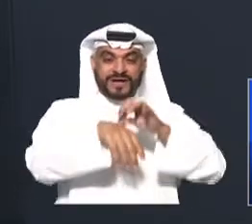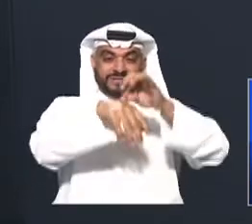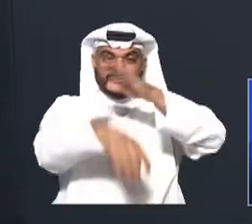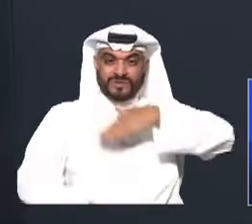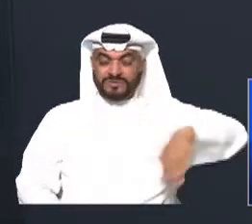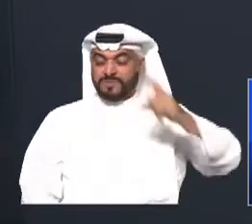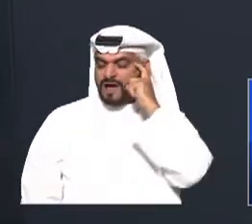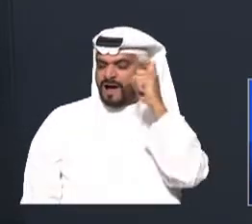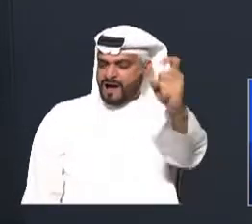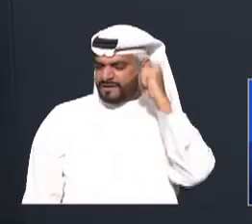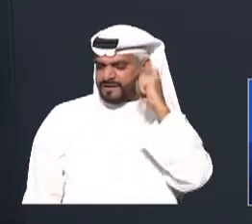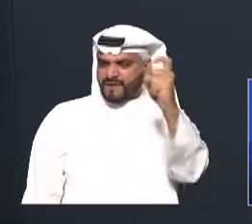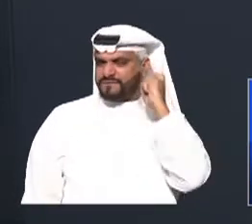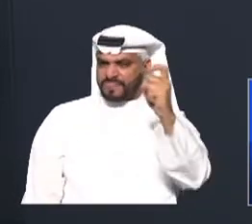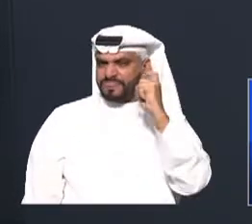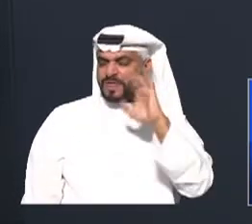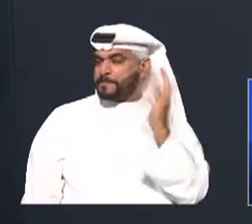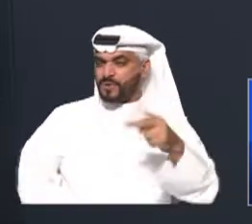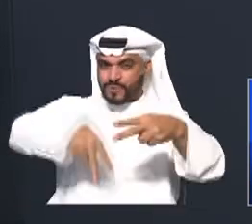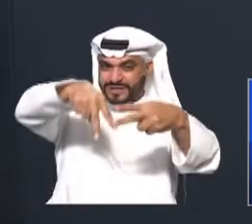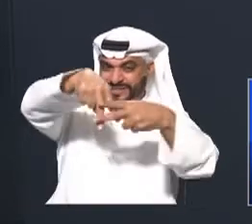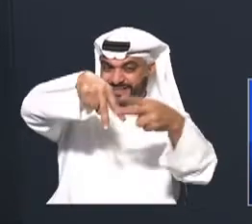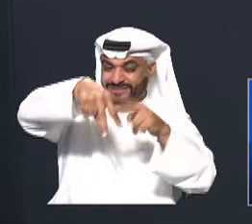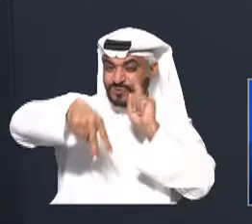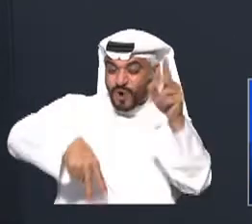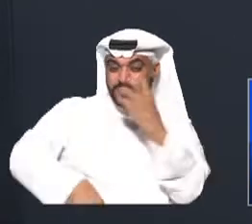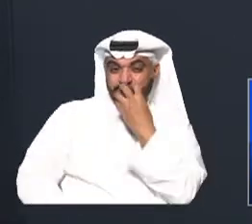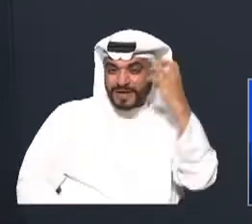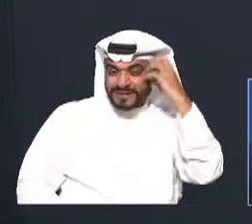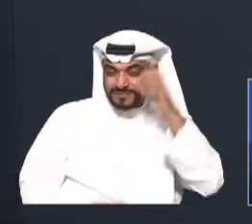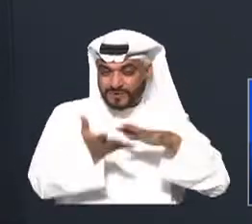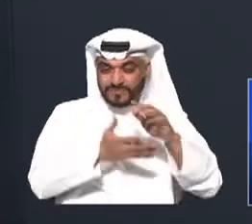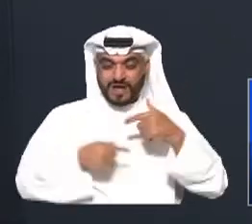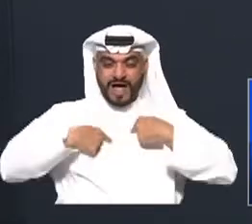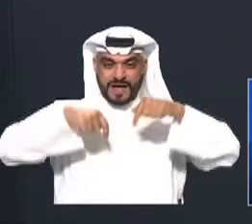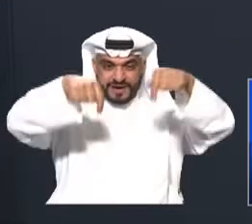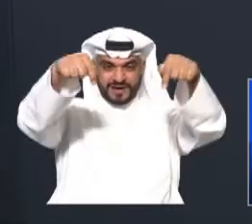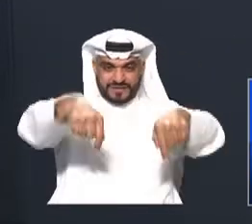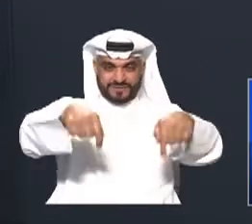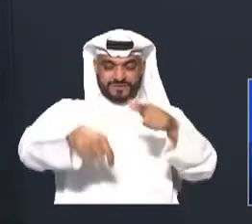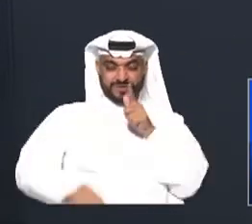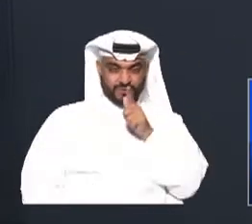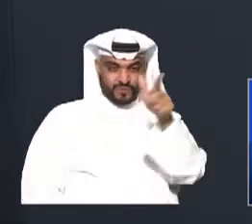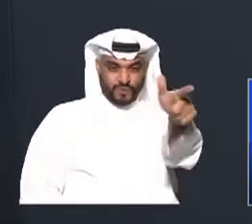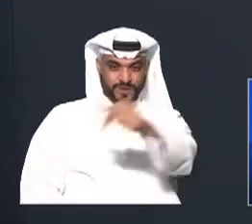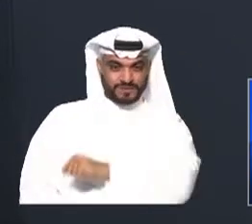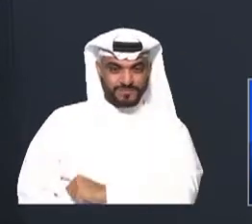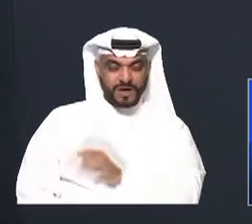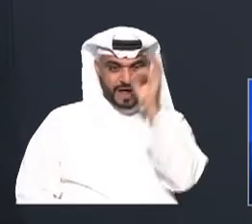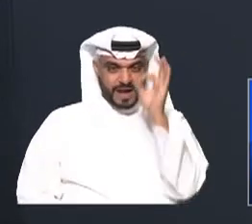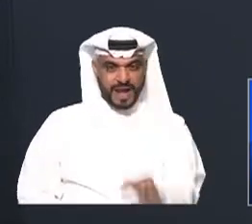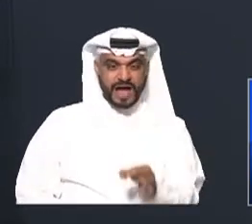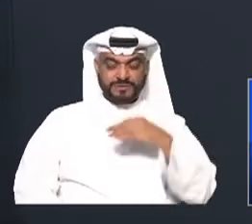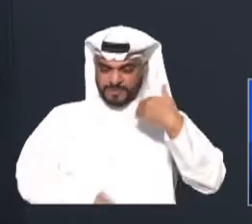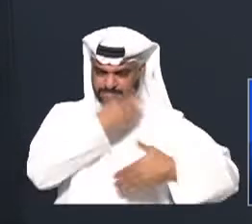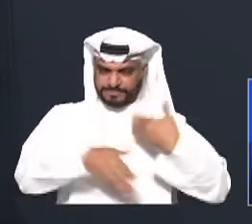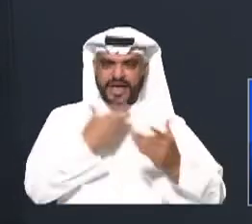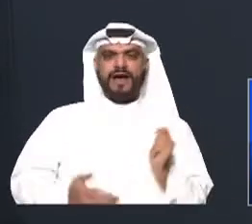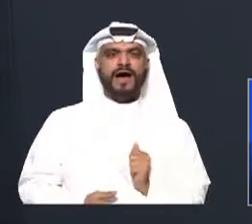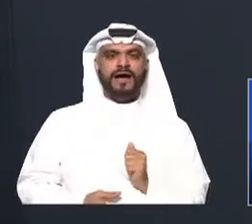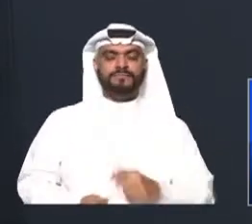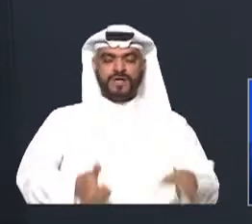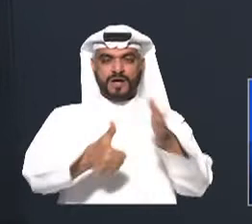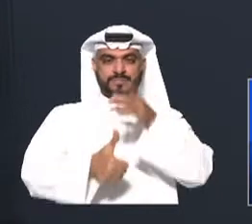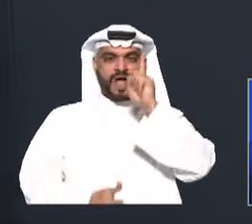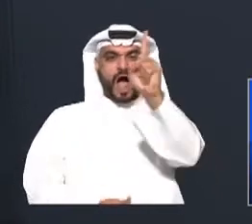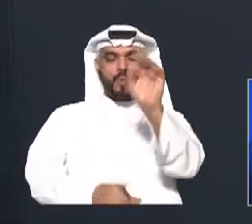رفض واستنكار واستهجان لما يحدث. ونحن من هذا المنطلق والمعطى علينا أن نتحرك، وأول